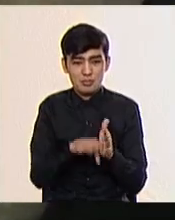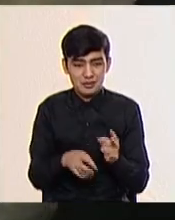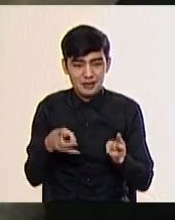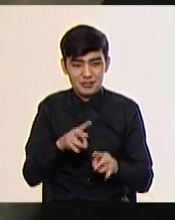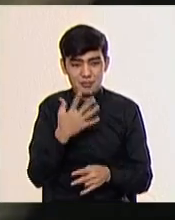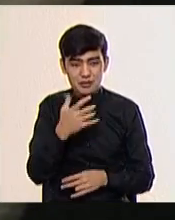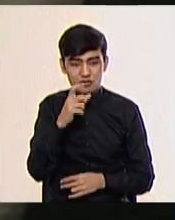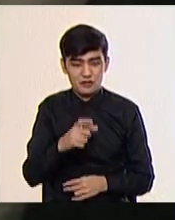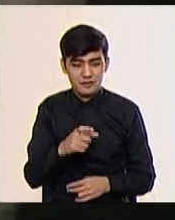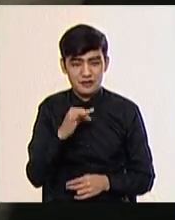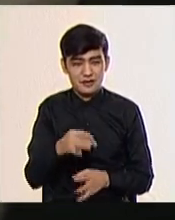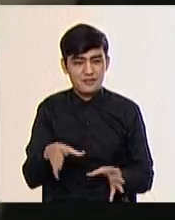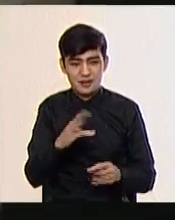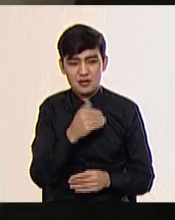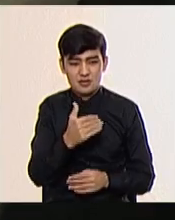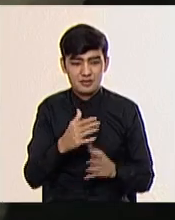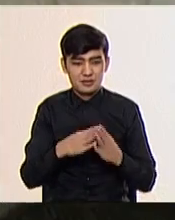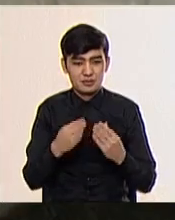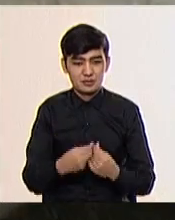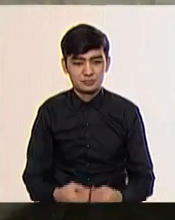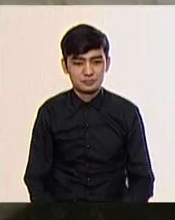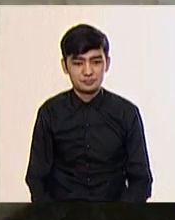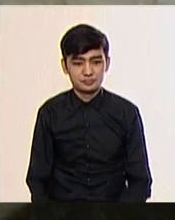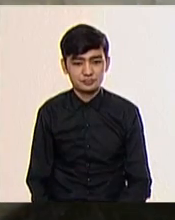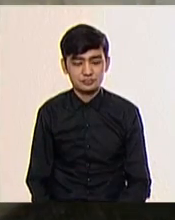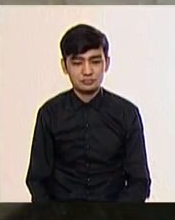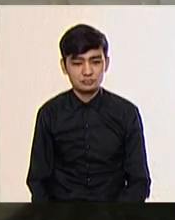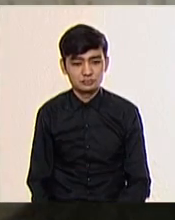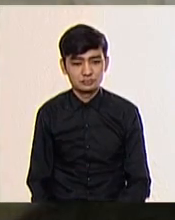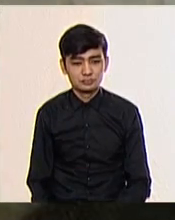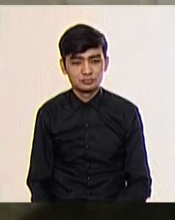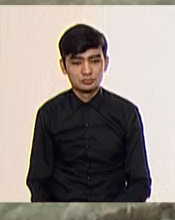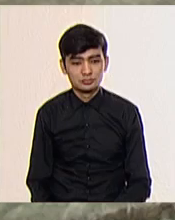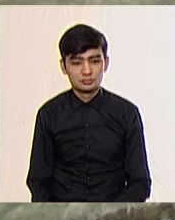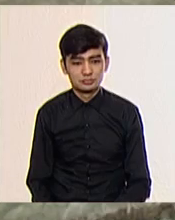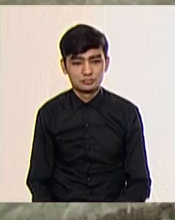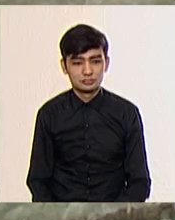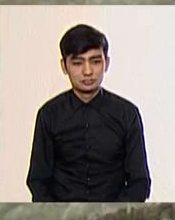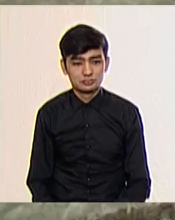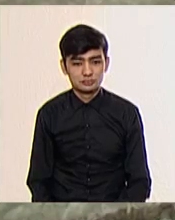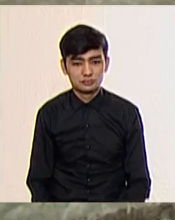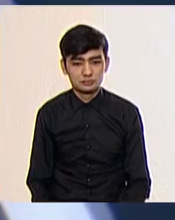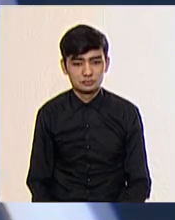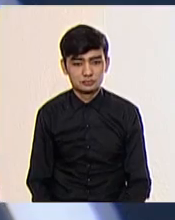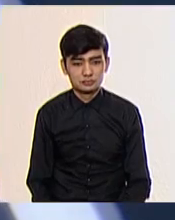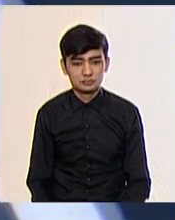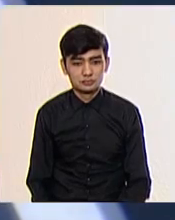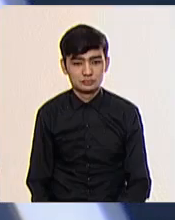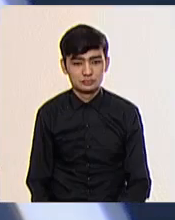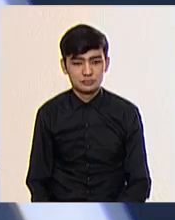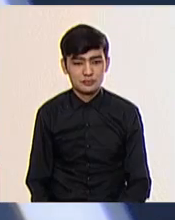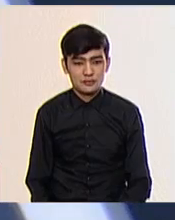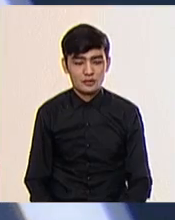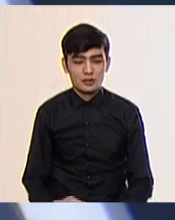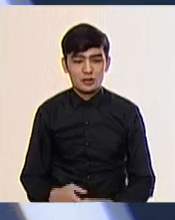останутся 5 человек, вся ее семья. Людмила Батюшкина, Ирина Нинашева, Информбюро, Карагандинская область.